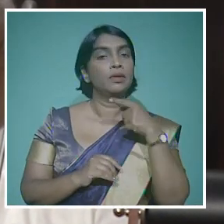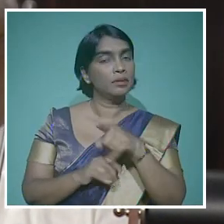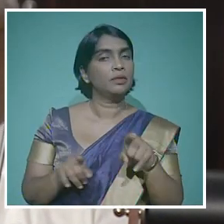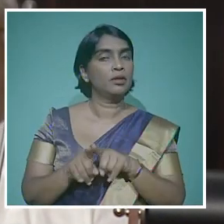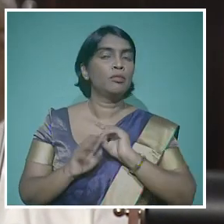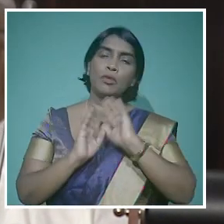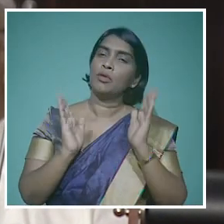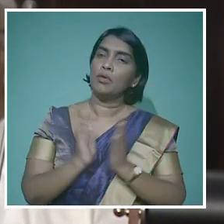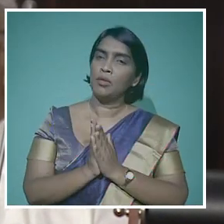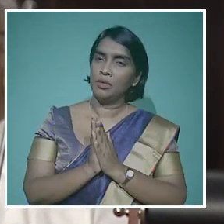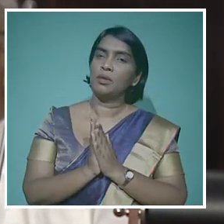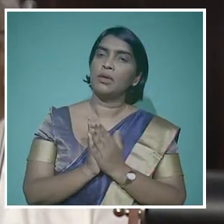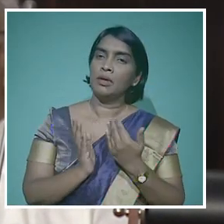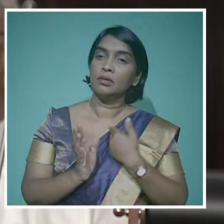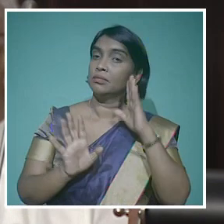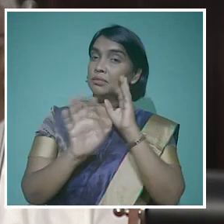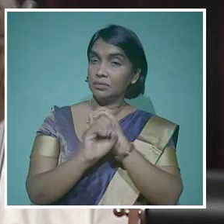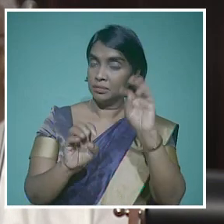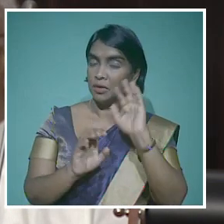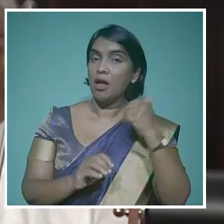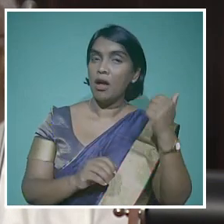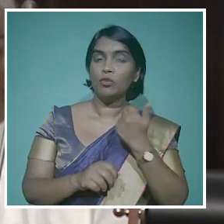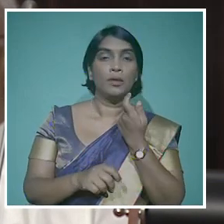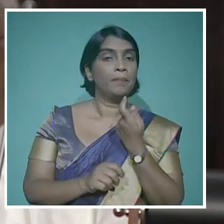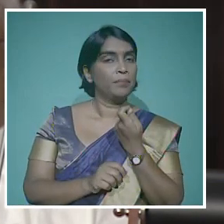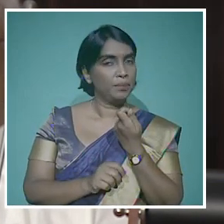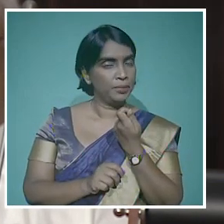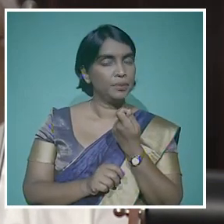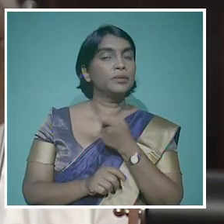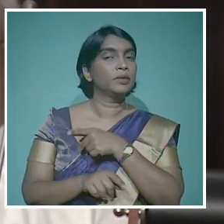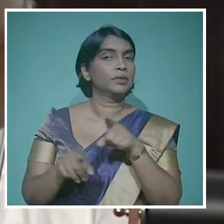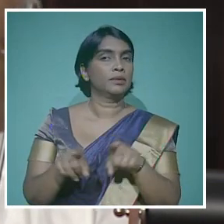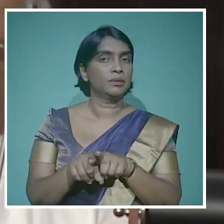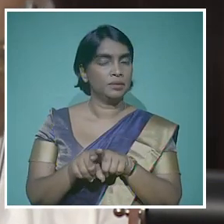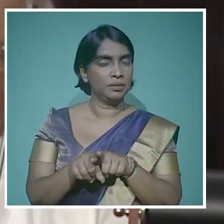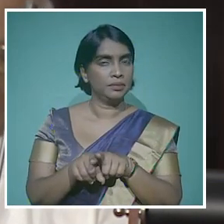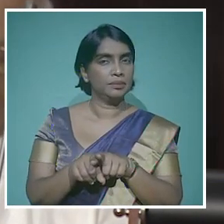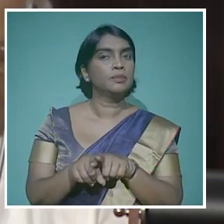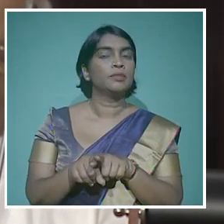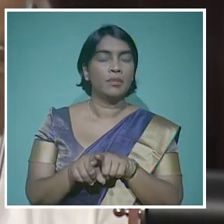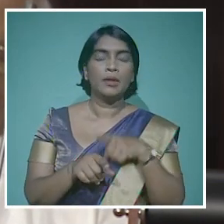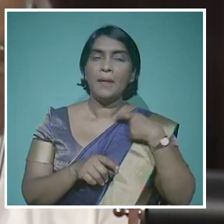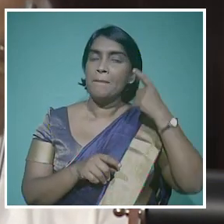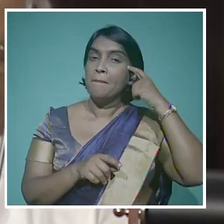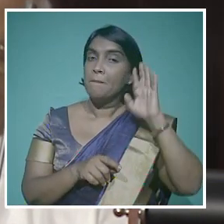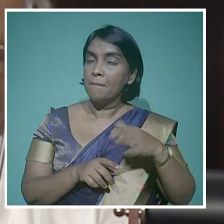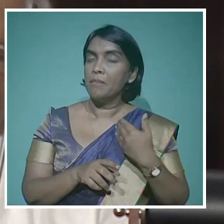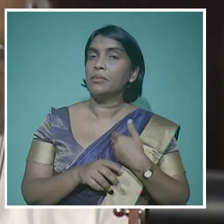මේ සියල්ලෙමින්ම අපි ප්‍රකාශ කරලා තියෙන අලුත් ආර්ථිකයත් ඒකට අපි බලාපොරොත්තු